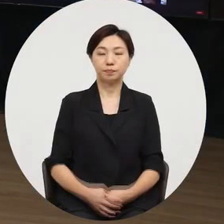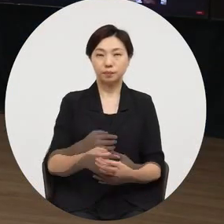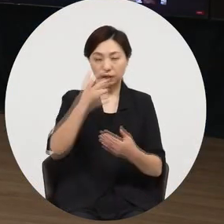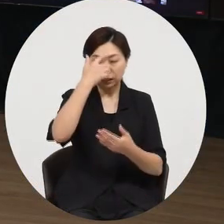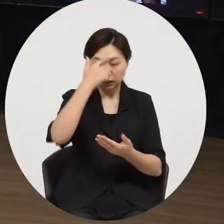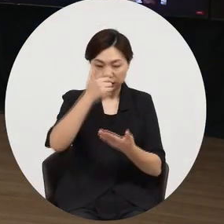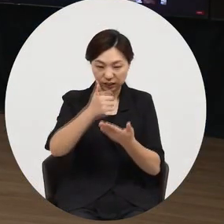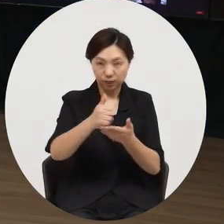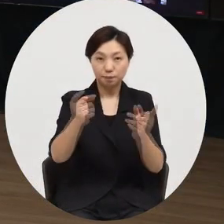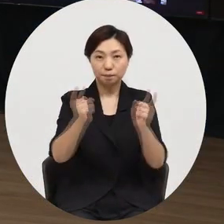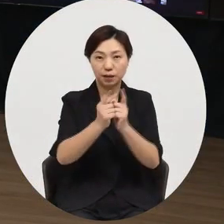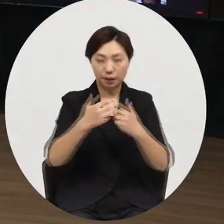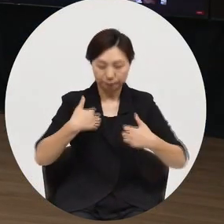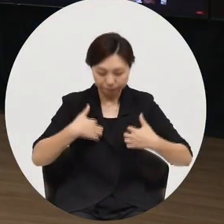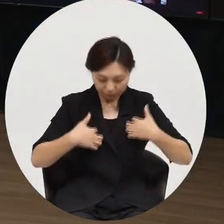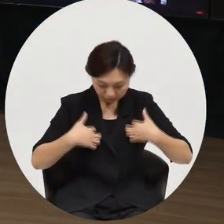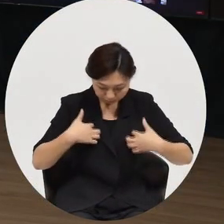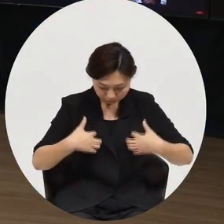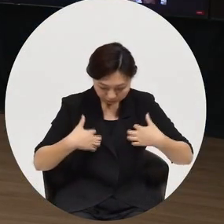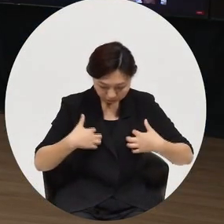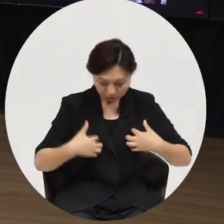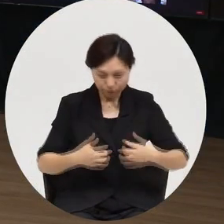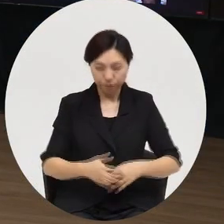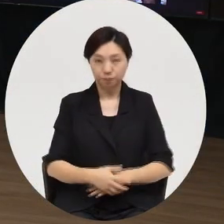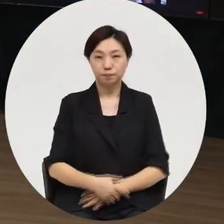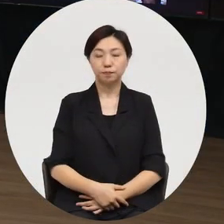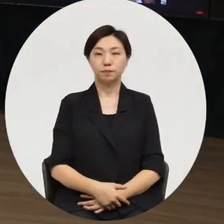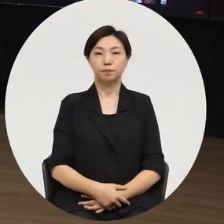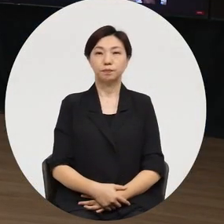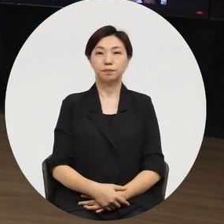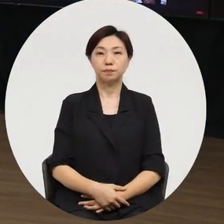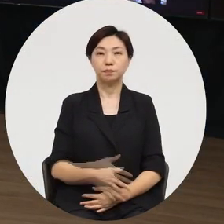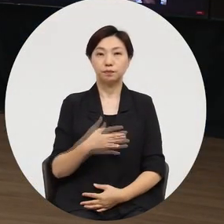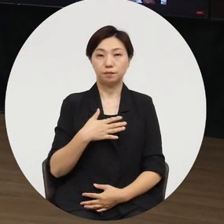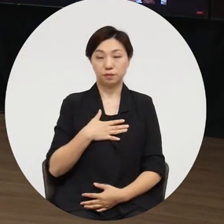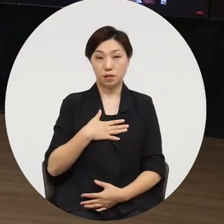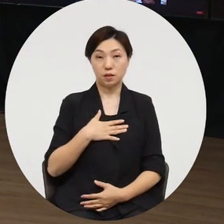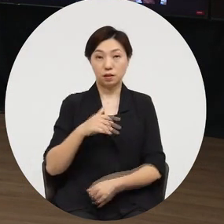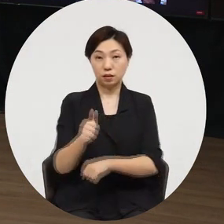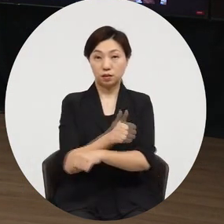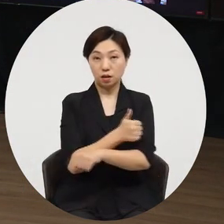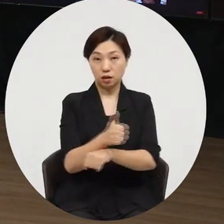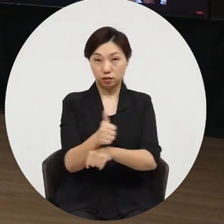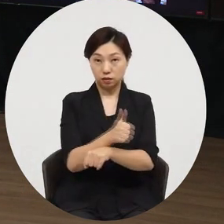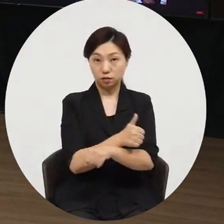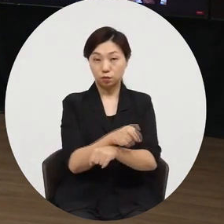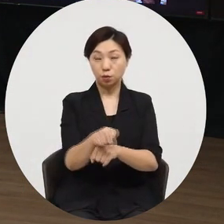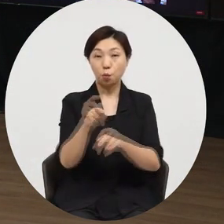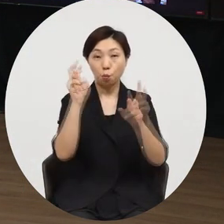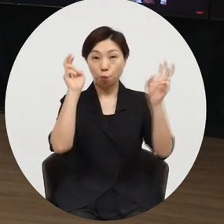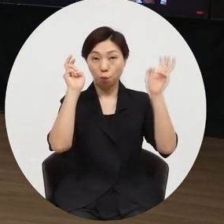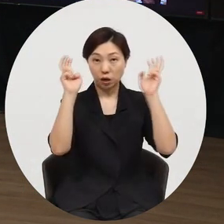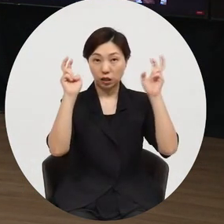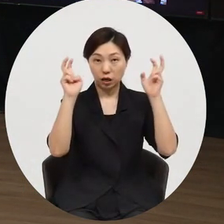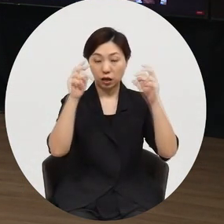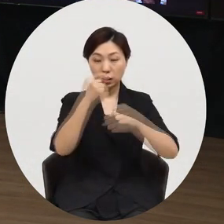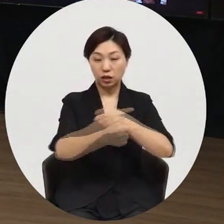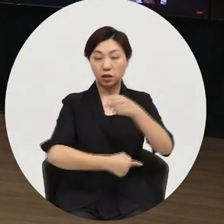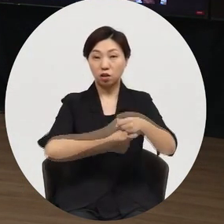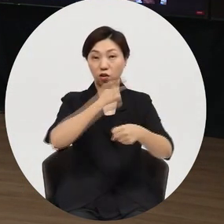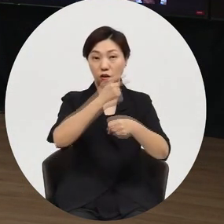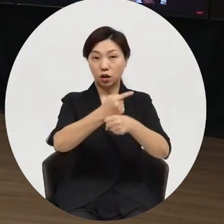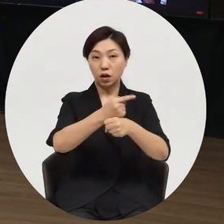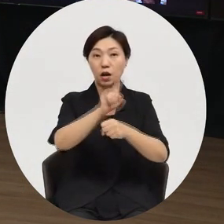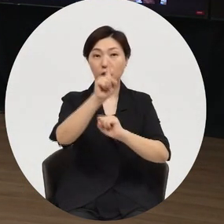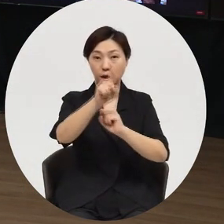예, 스님, 반갑습니다. 제가 다니는 회사에서는 1년에 한 번씩 업무